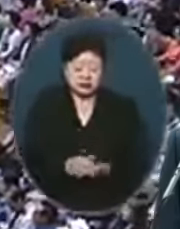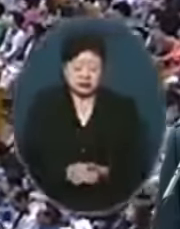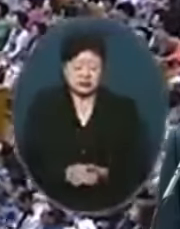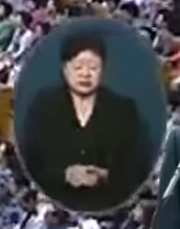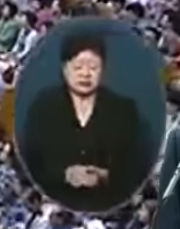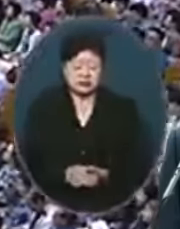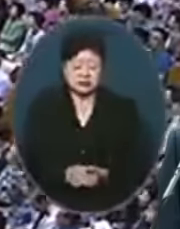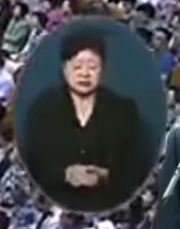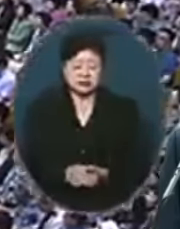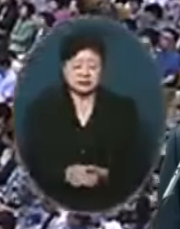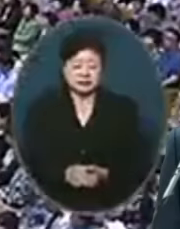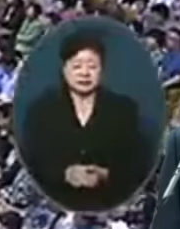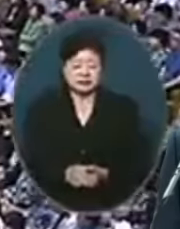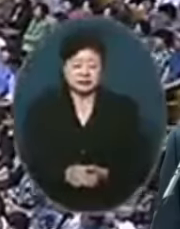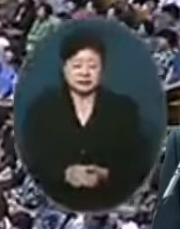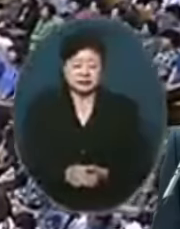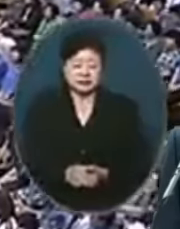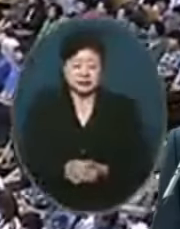것을